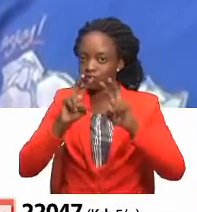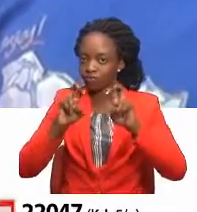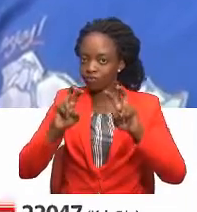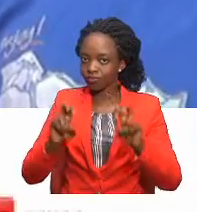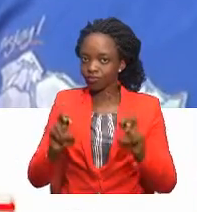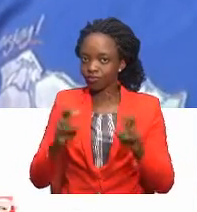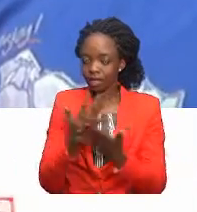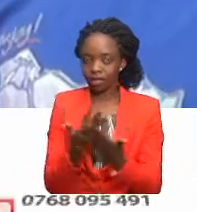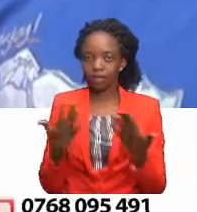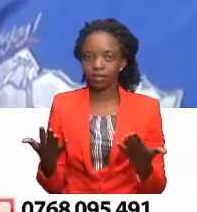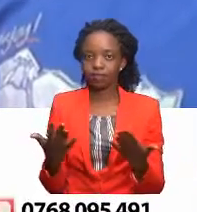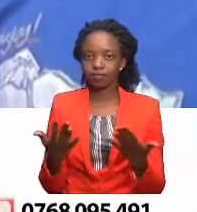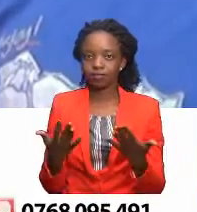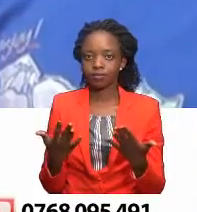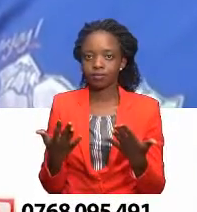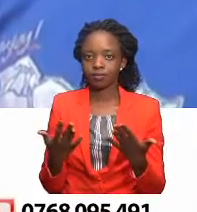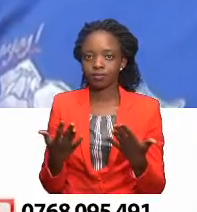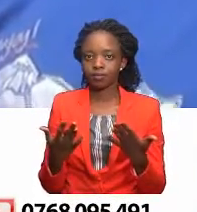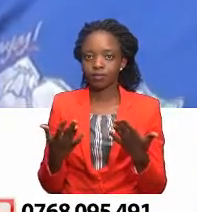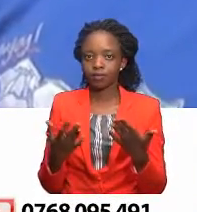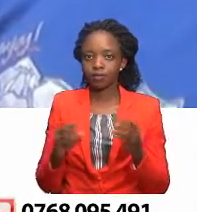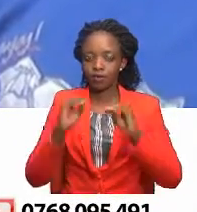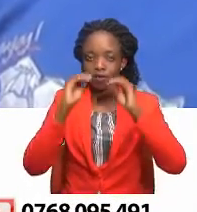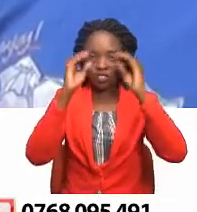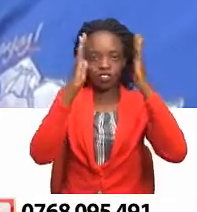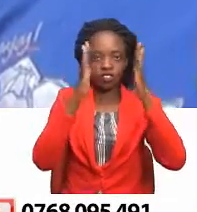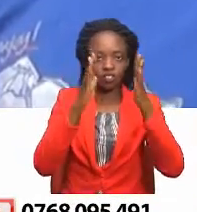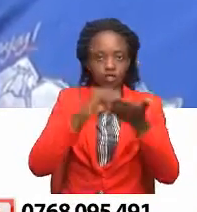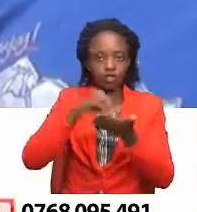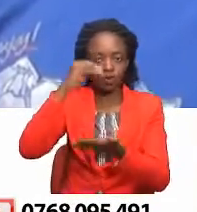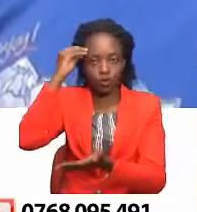bidhaa ya wanafunzi, ya mtoto, ya kijana.